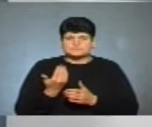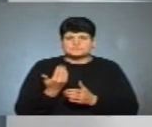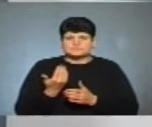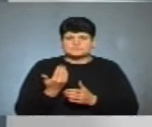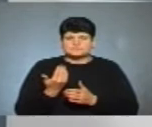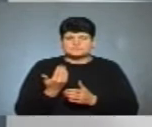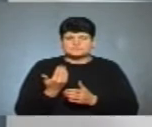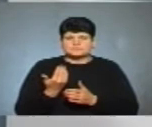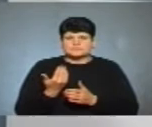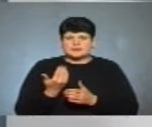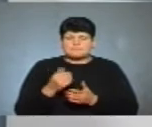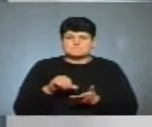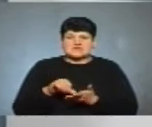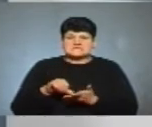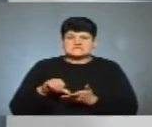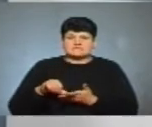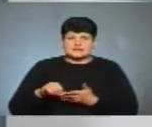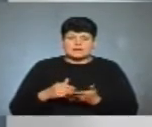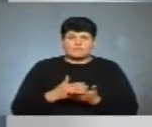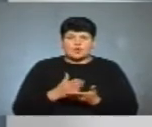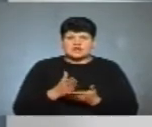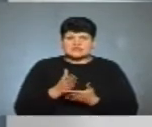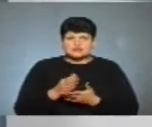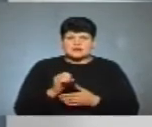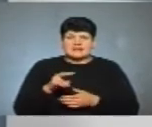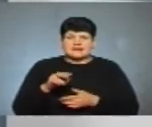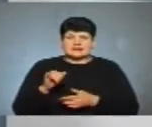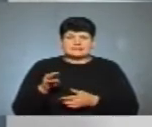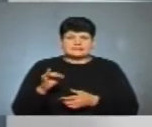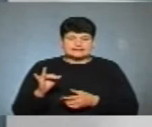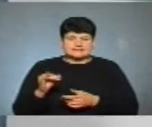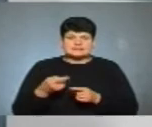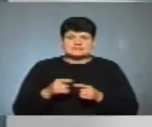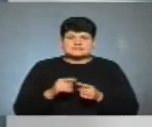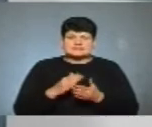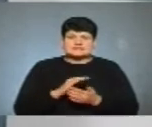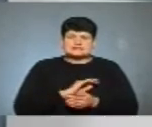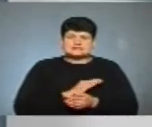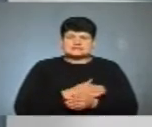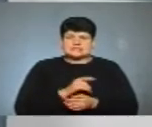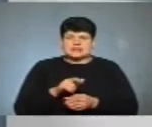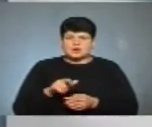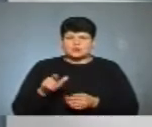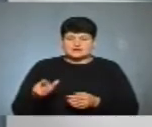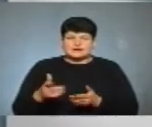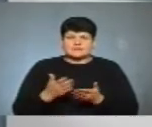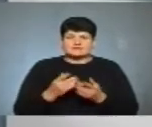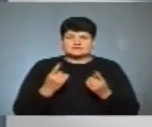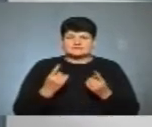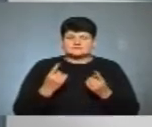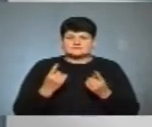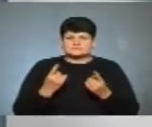скажімо, представників політичної еліти, це є сила людей, яка значним